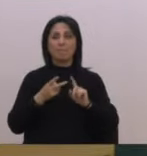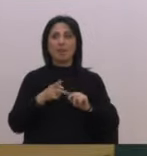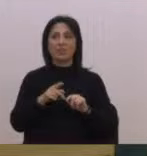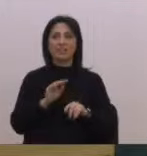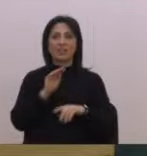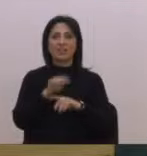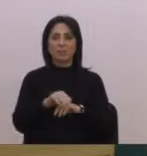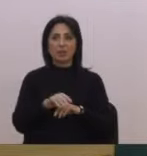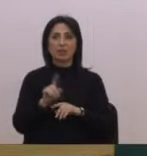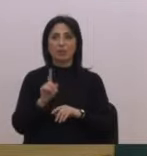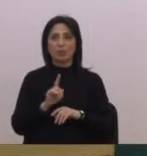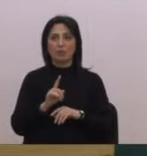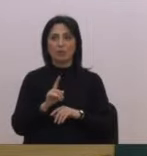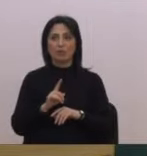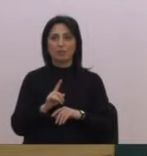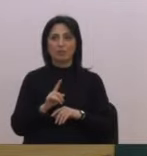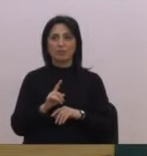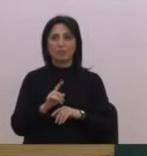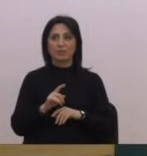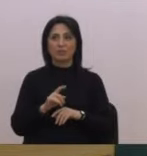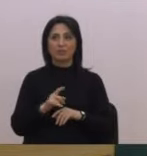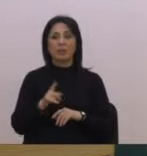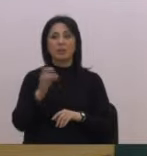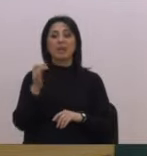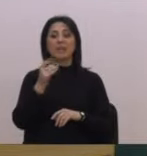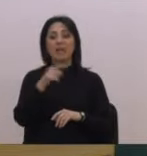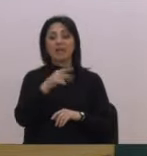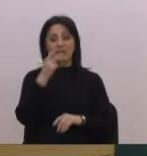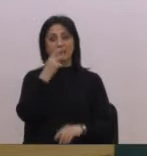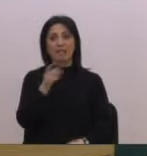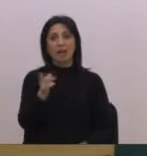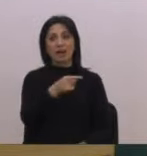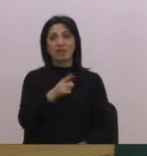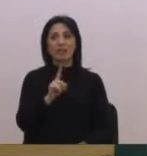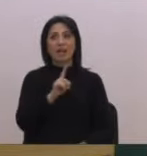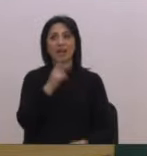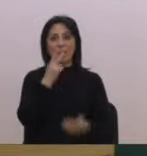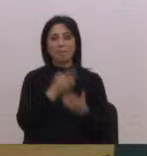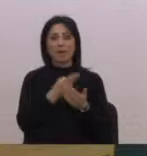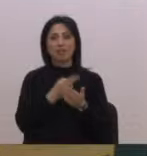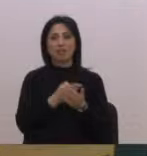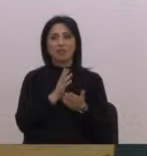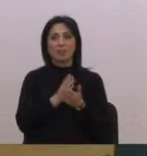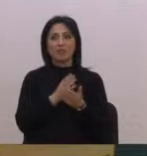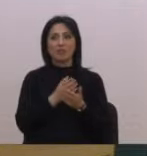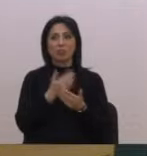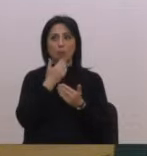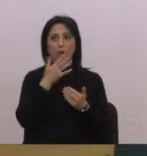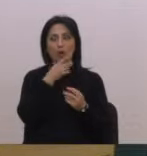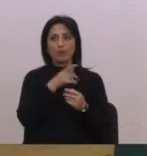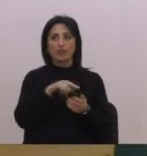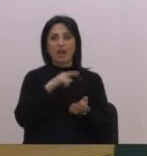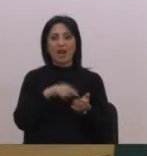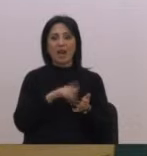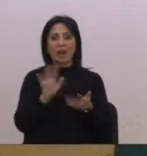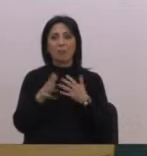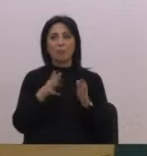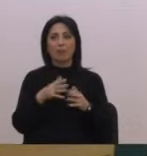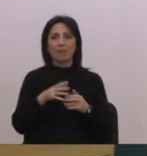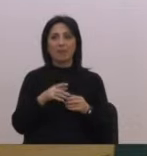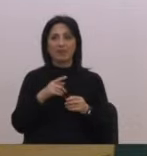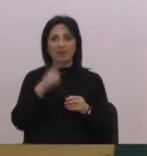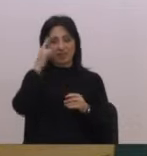imas rom aba dainteresdit da nakhet Rama ჩვენებლებია თუნდაც ბოლო დროს ქალაქ ბათუმში თავი